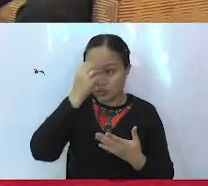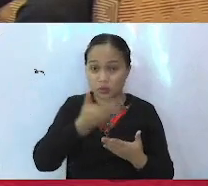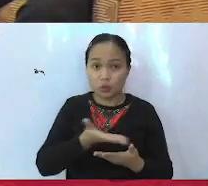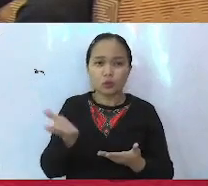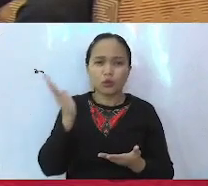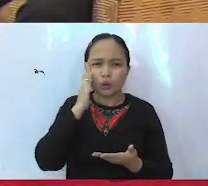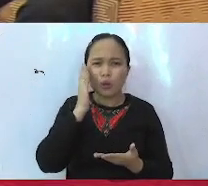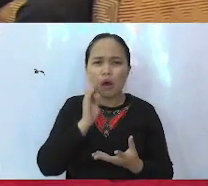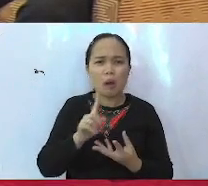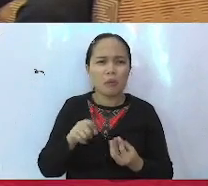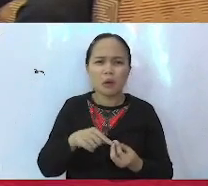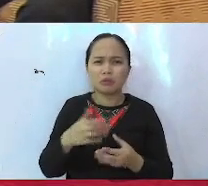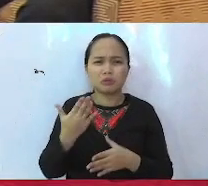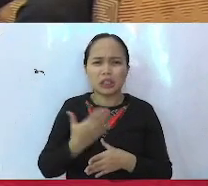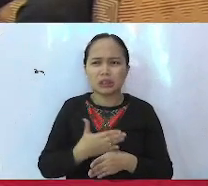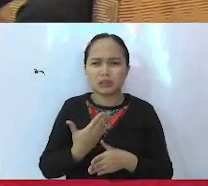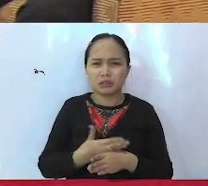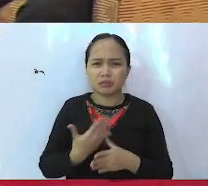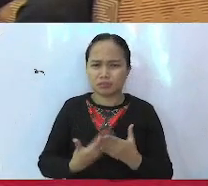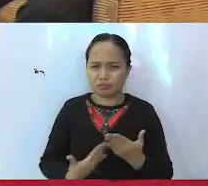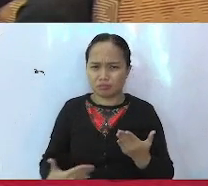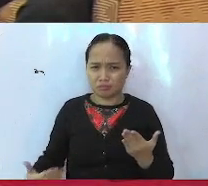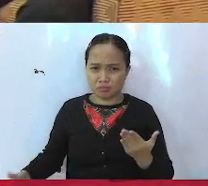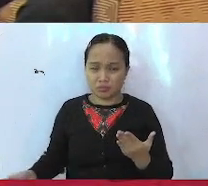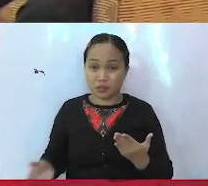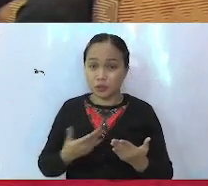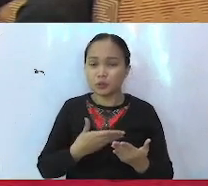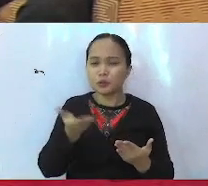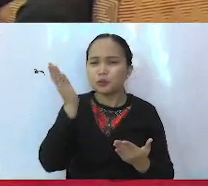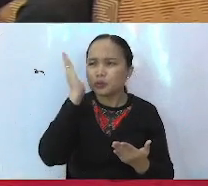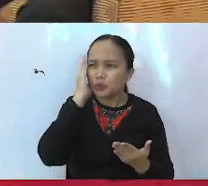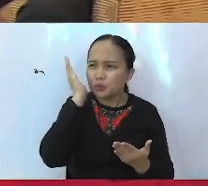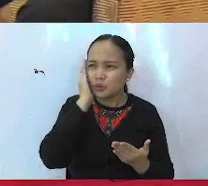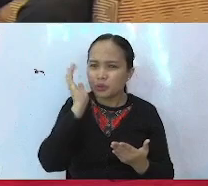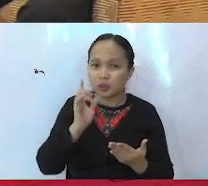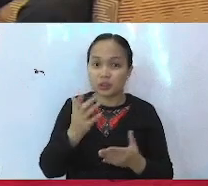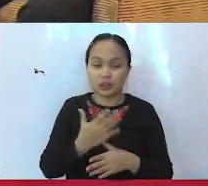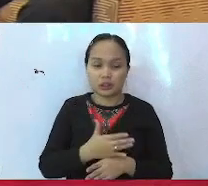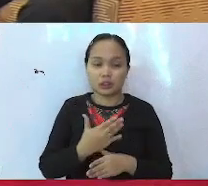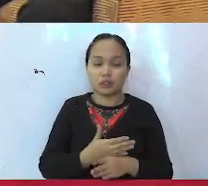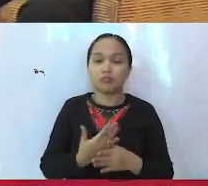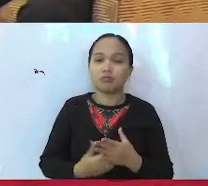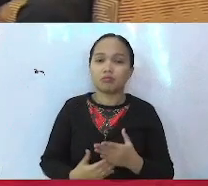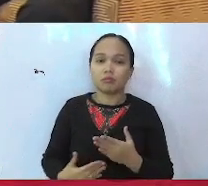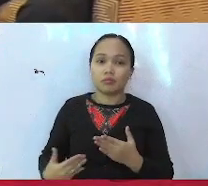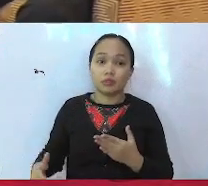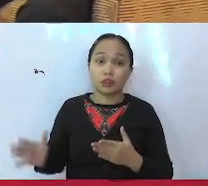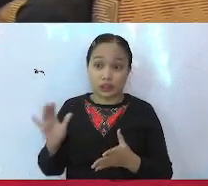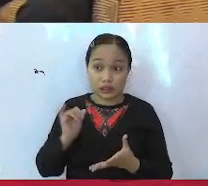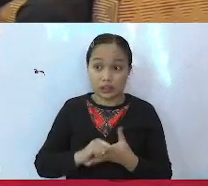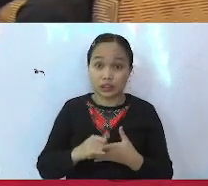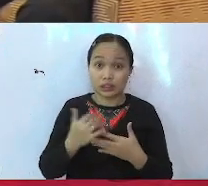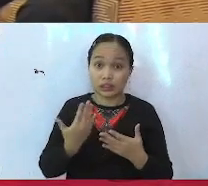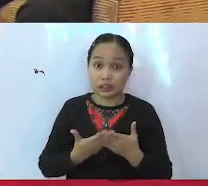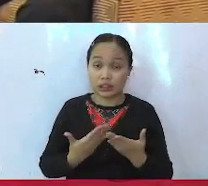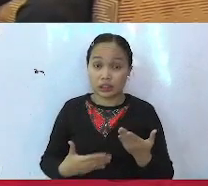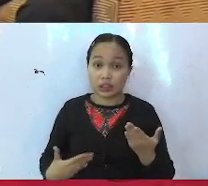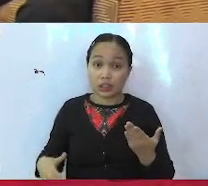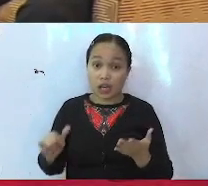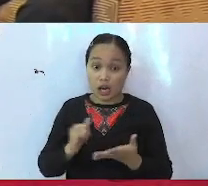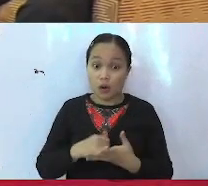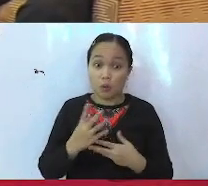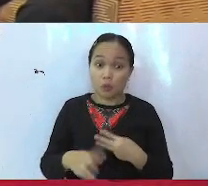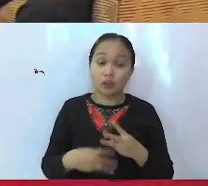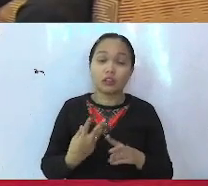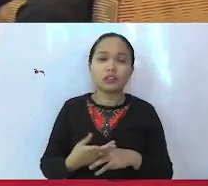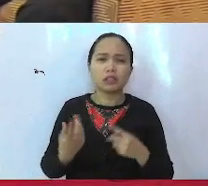mga distractions. Yeah, you know it. Yeah, they already know what distraction is. Yeah. Those things na this world is